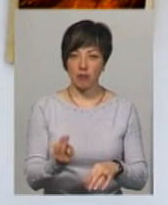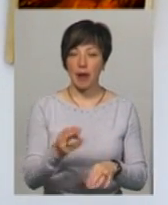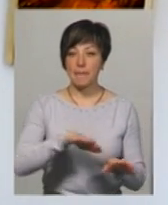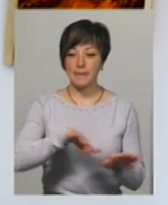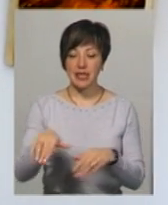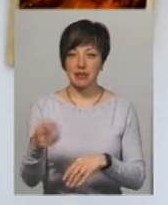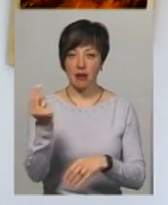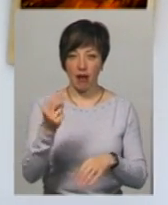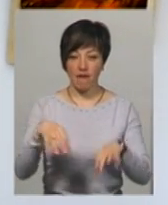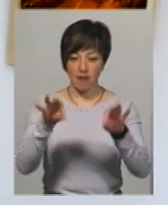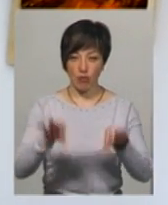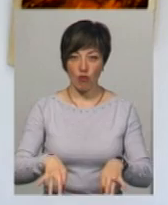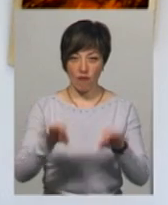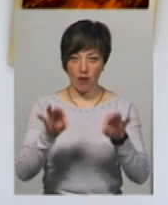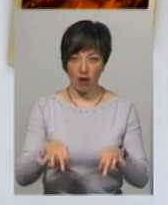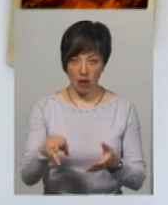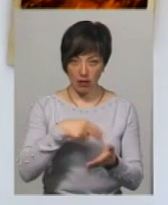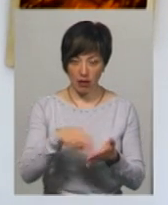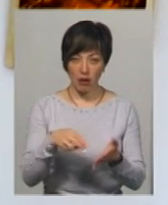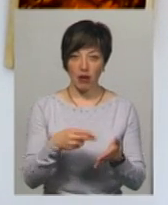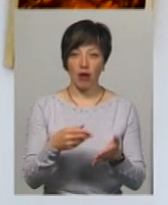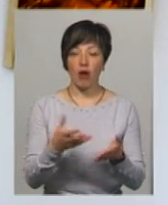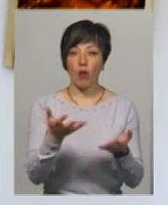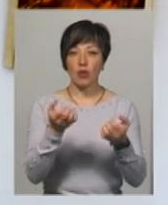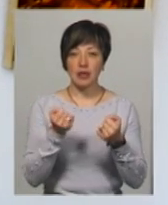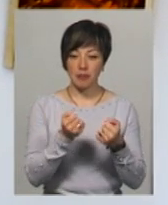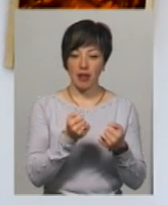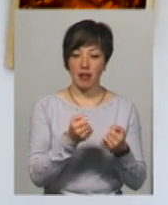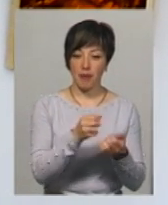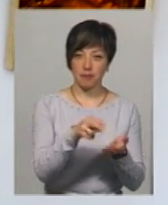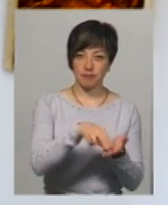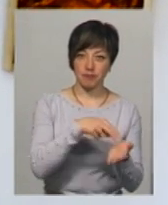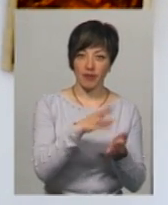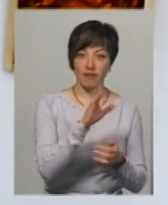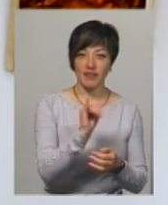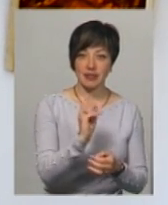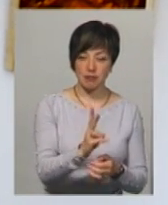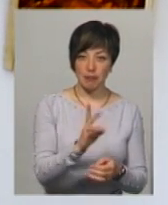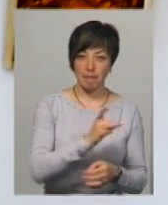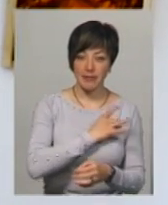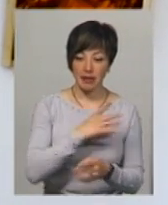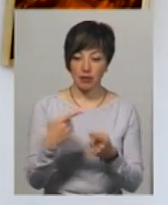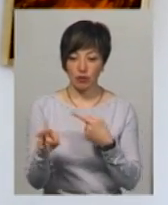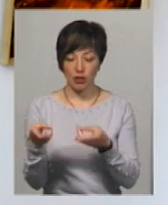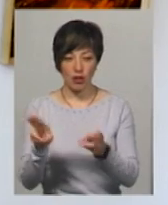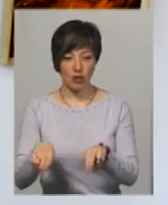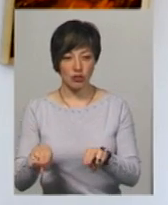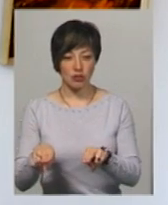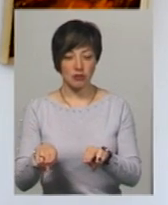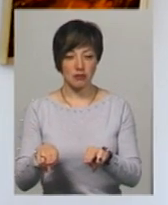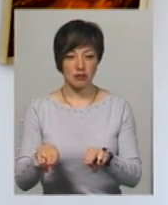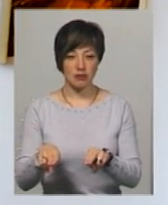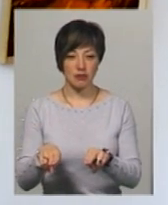фарбування ми отримали покриті воском білі частинки і весь інший формат